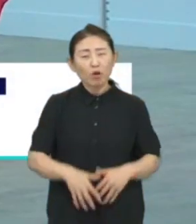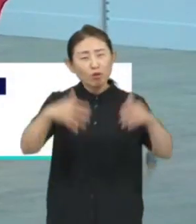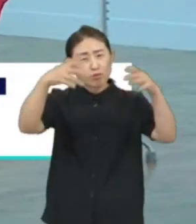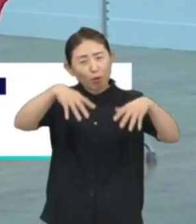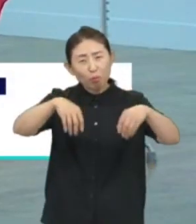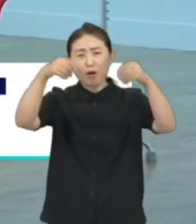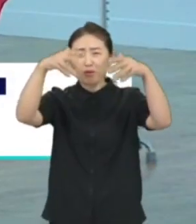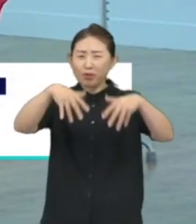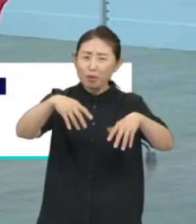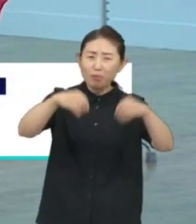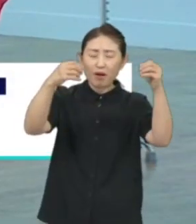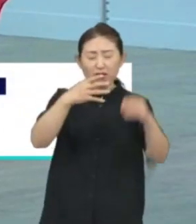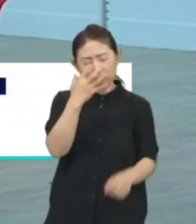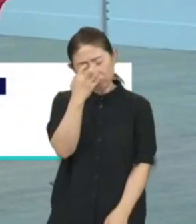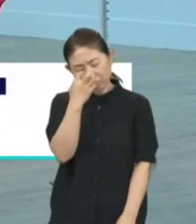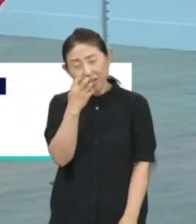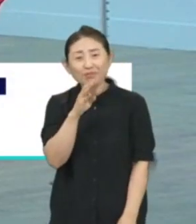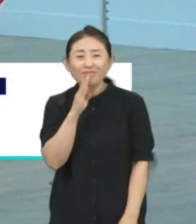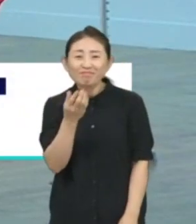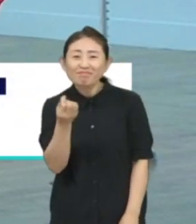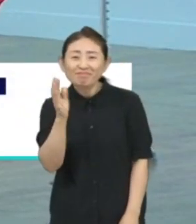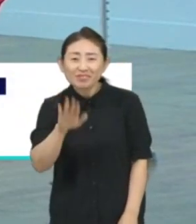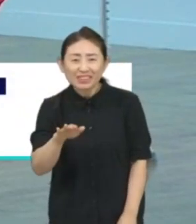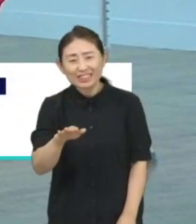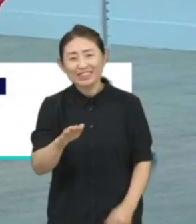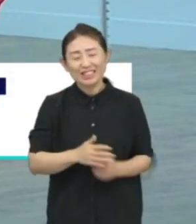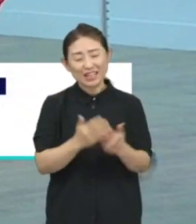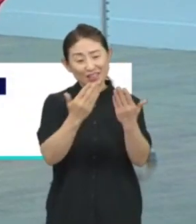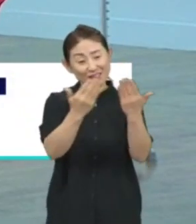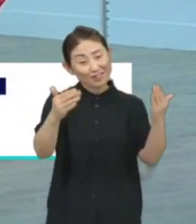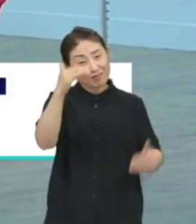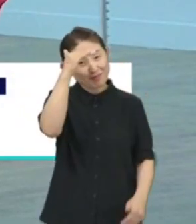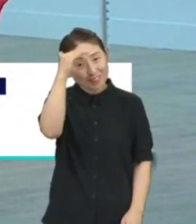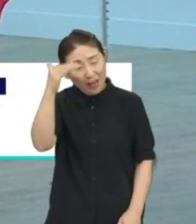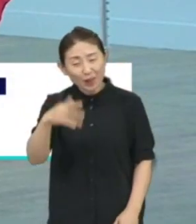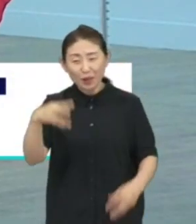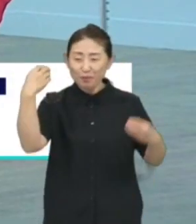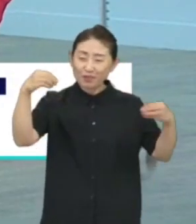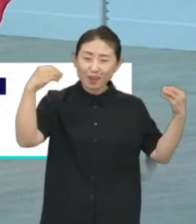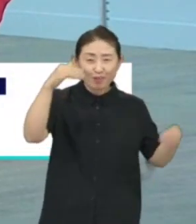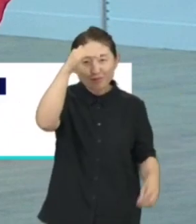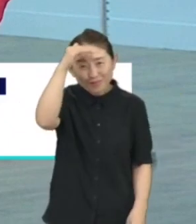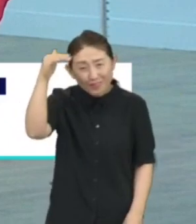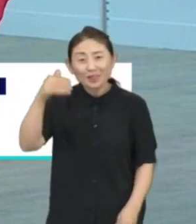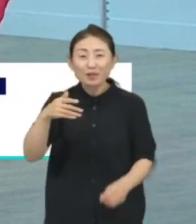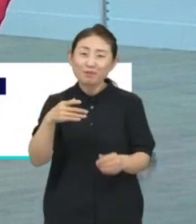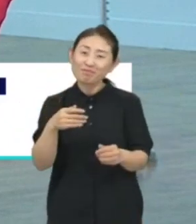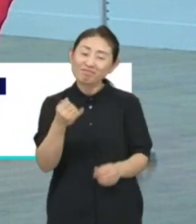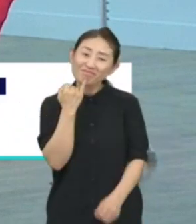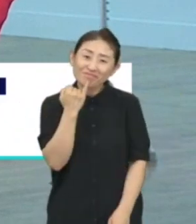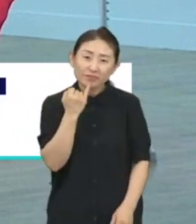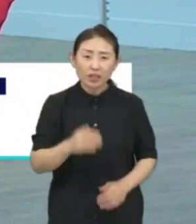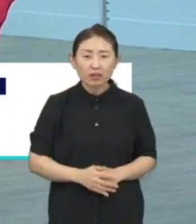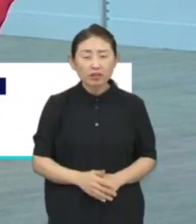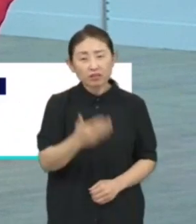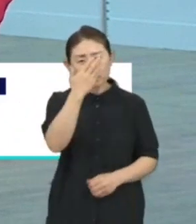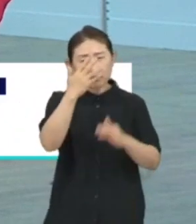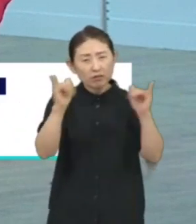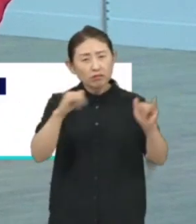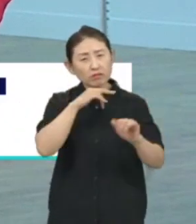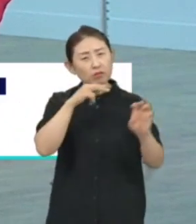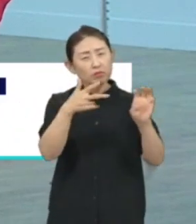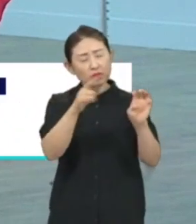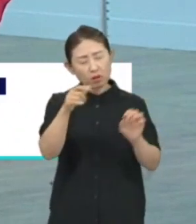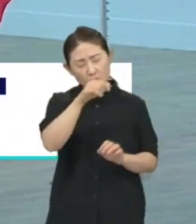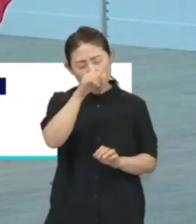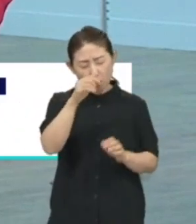오락가락 장맛비 때문에 우울해지는 요즘 전시와 공연 보시면서 기분 전환해 보시면 어떨까요? 30대 청년들의 삶에 대해